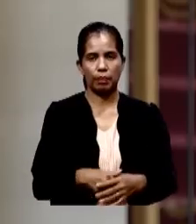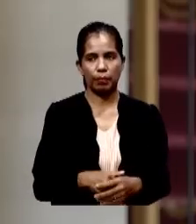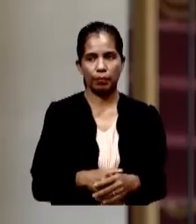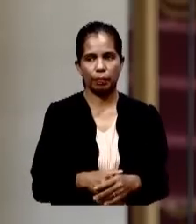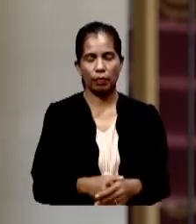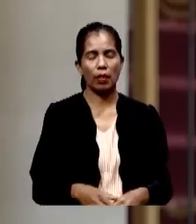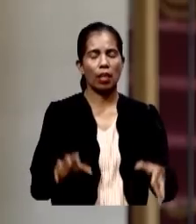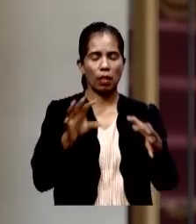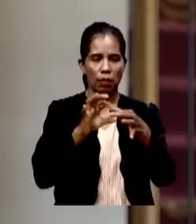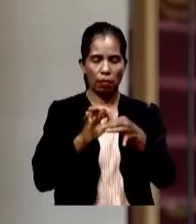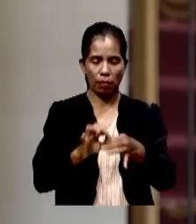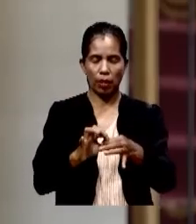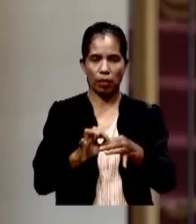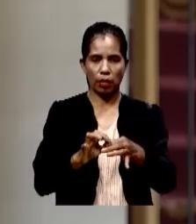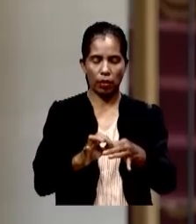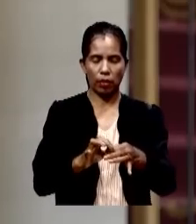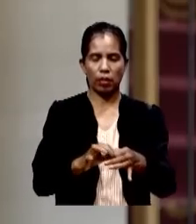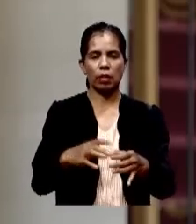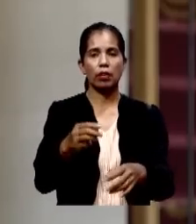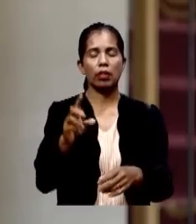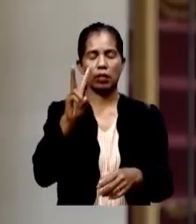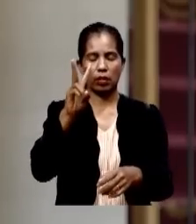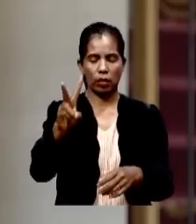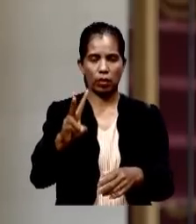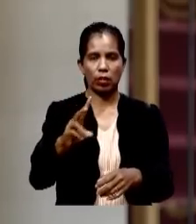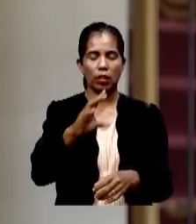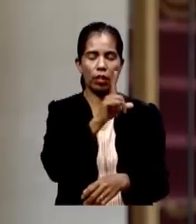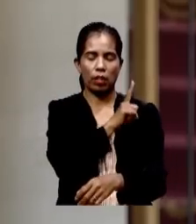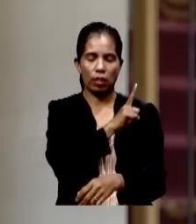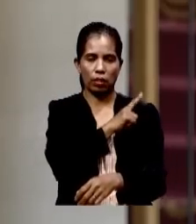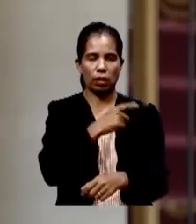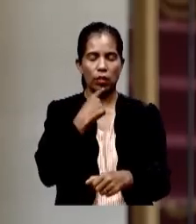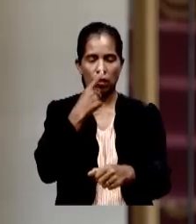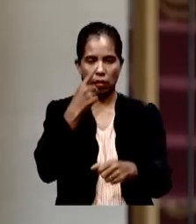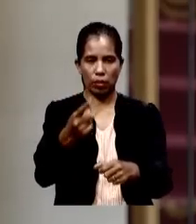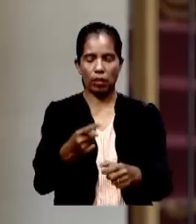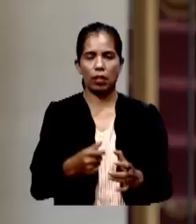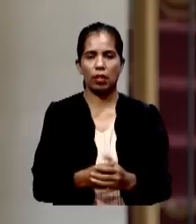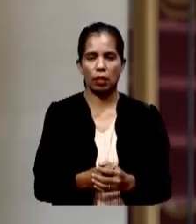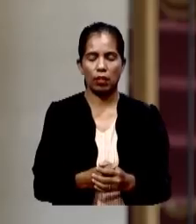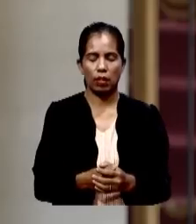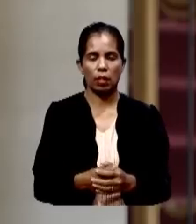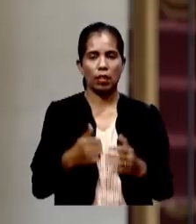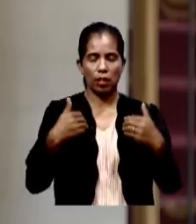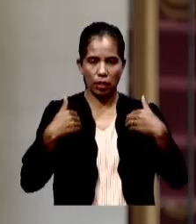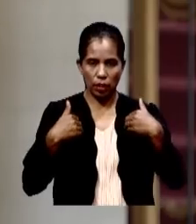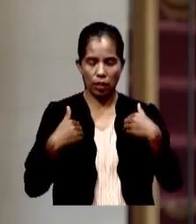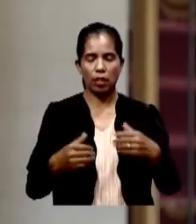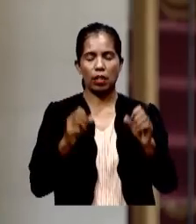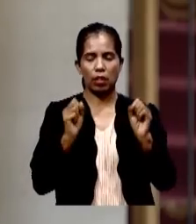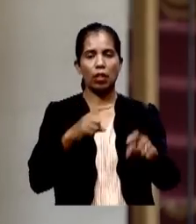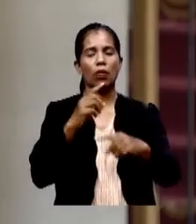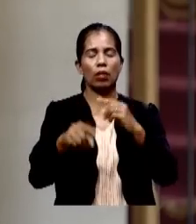Membro do Comitê Central Fretilin, segunda geração, tenente-general reformado Liderana Timur Hateten, nia ia princípio, bem